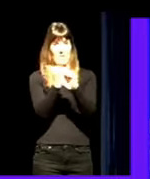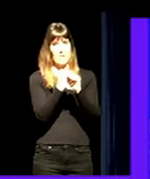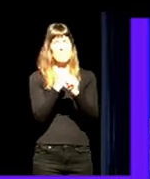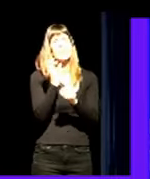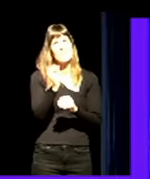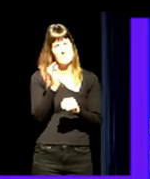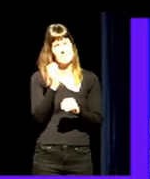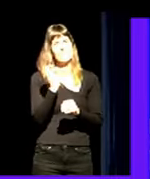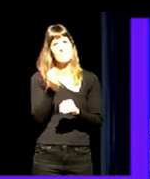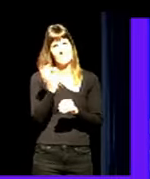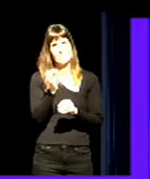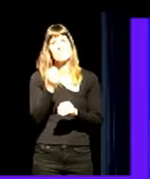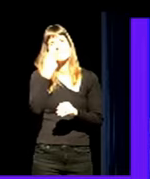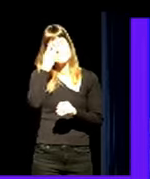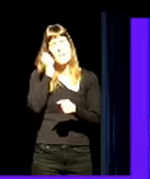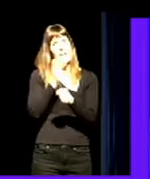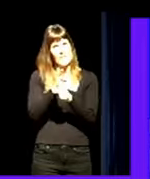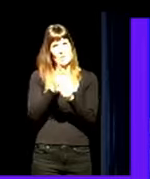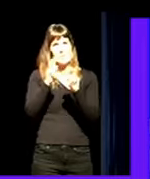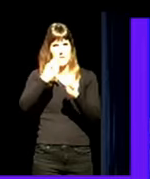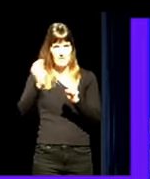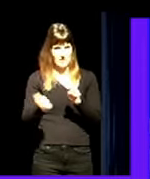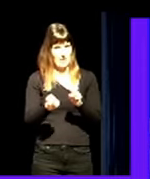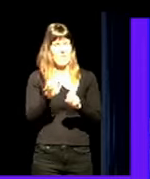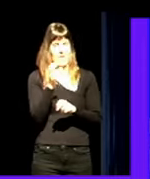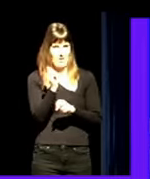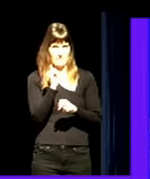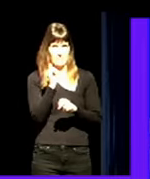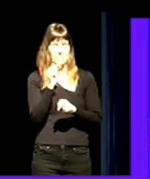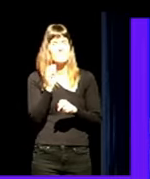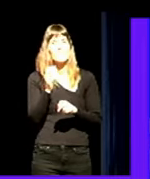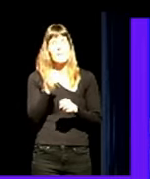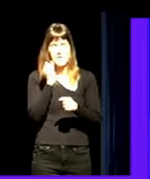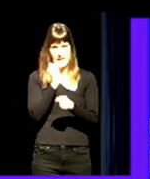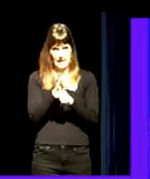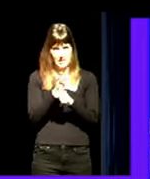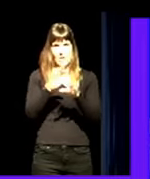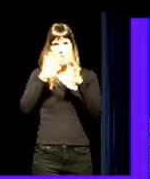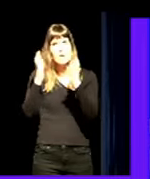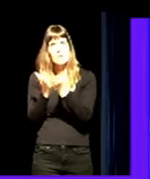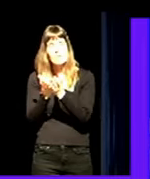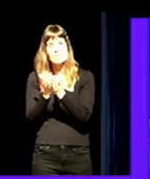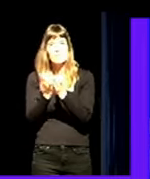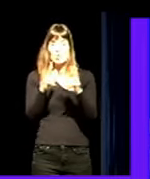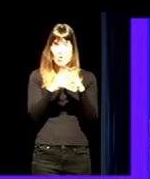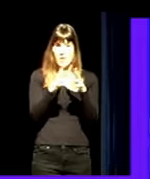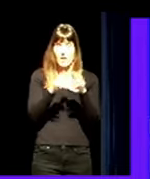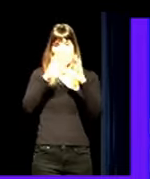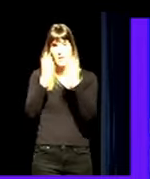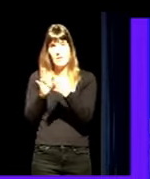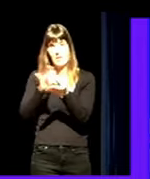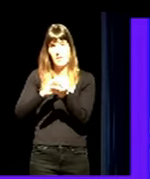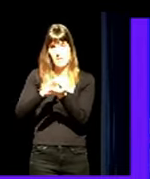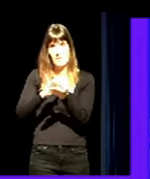hori txertatzea, eta nik uste dut erronka hori bai deko gula. Hora, deko gula, bale, mundu, blaine mundu ikitara eta gainera oso espazio